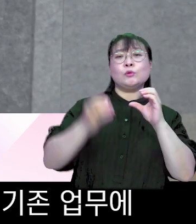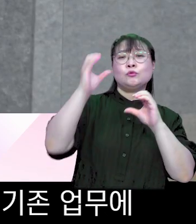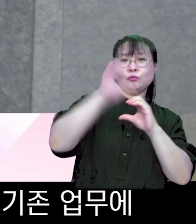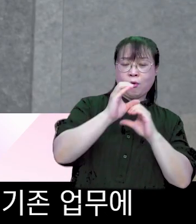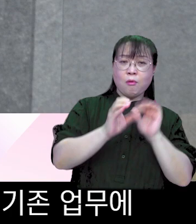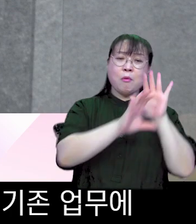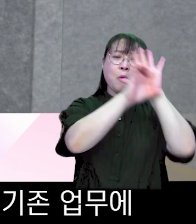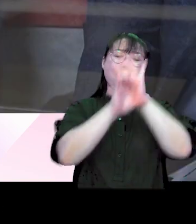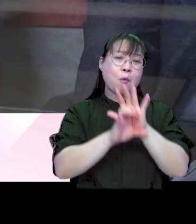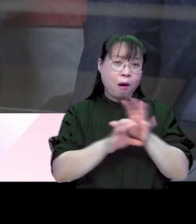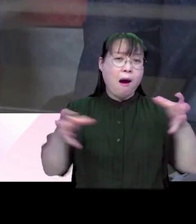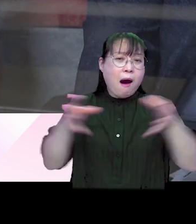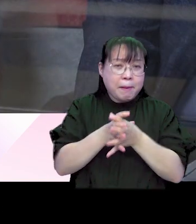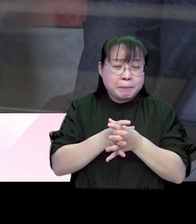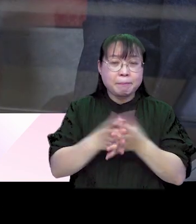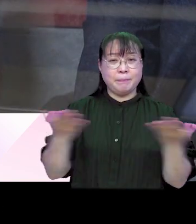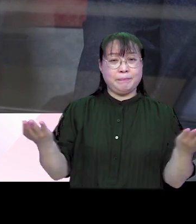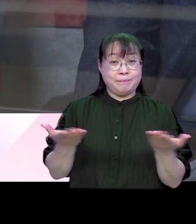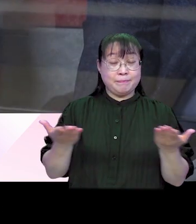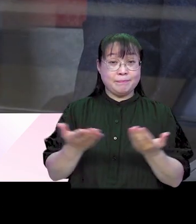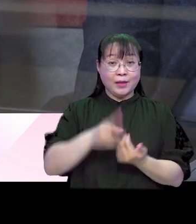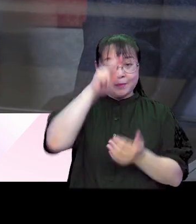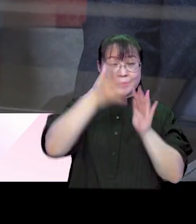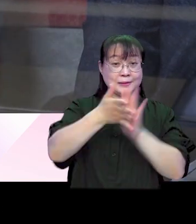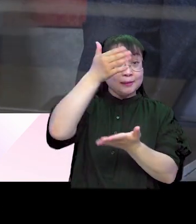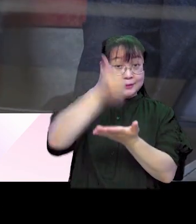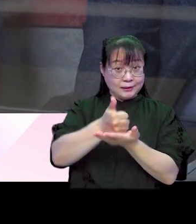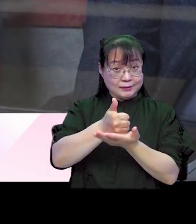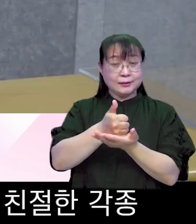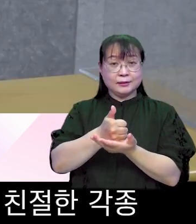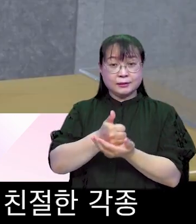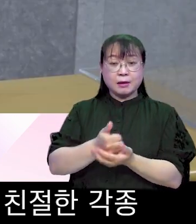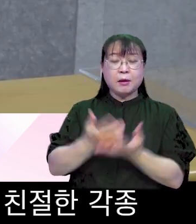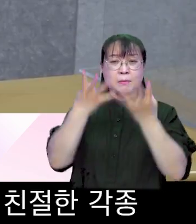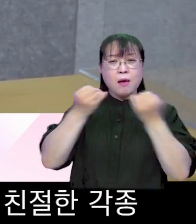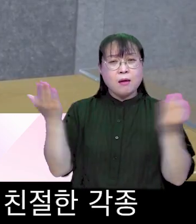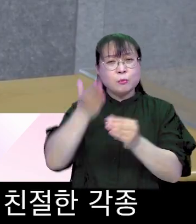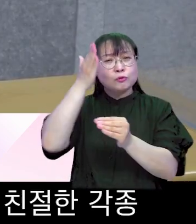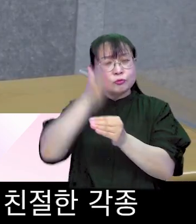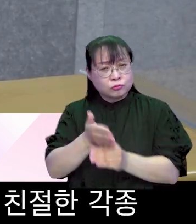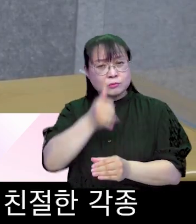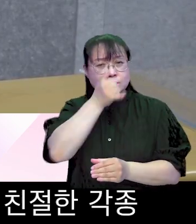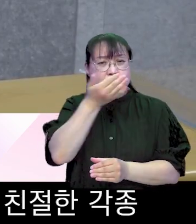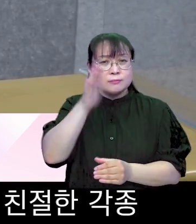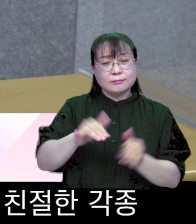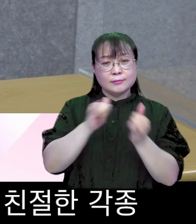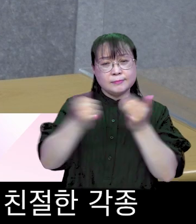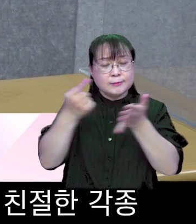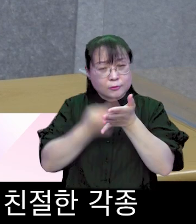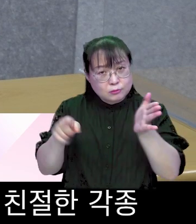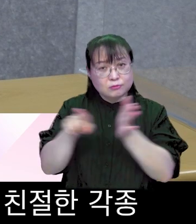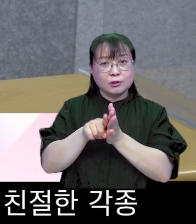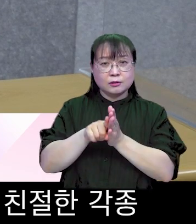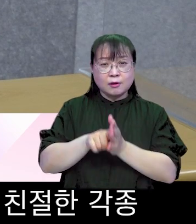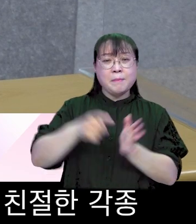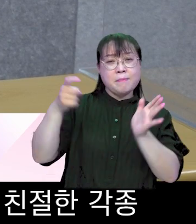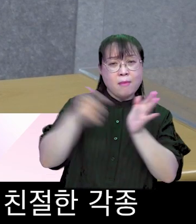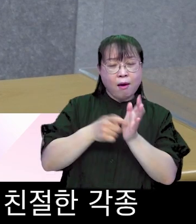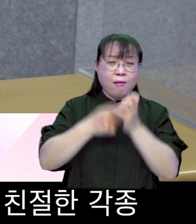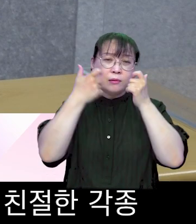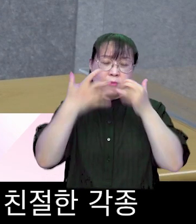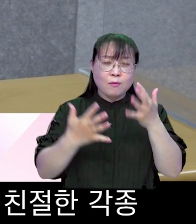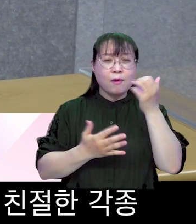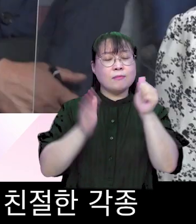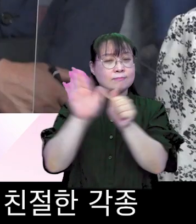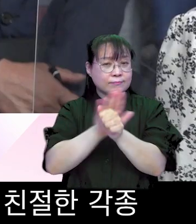등 기존 업무에 코로나19 상담 업무까지 더해졌는데요. 박상돈 천안시장은 많은 업무에도 불구하고